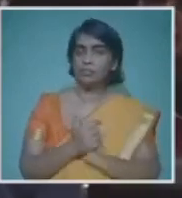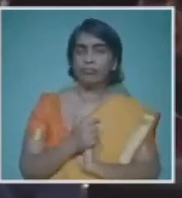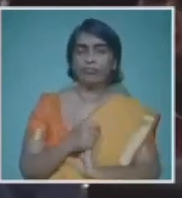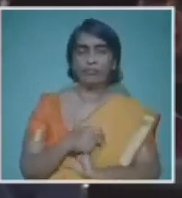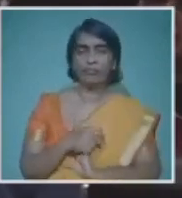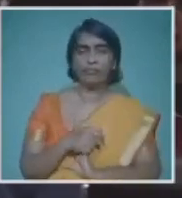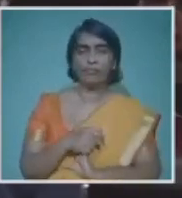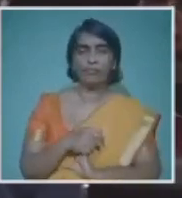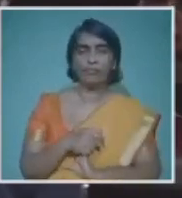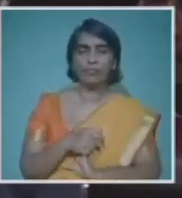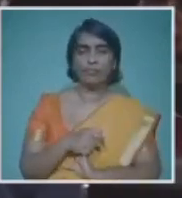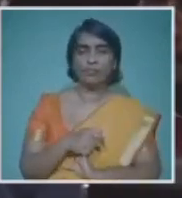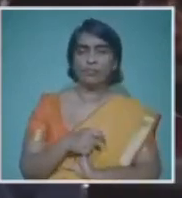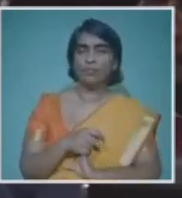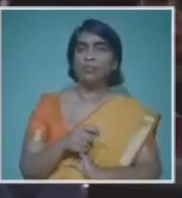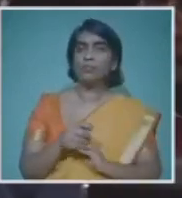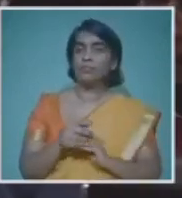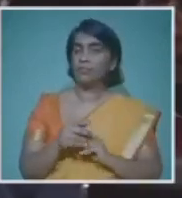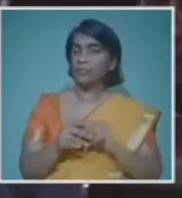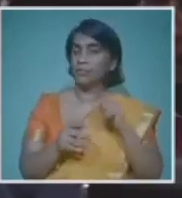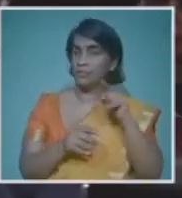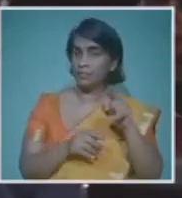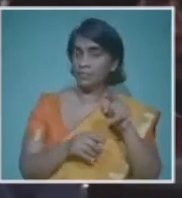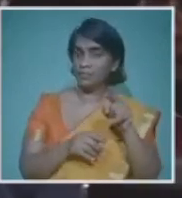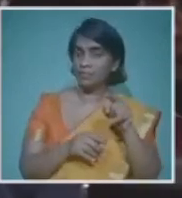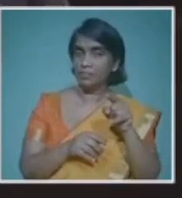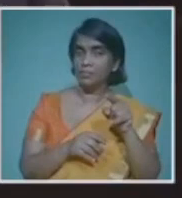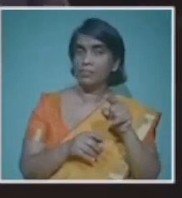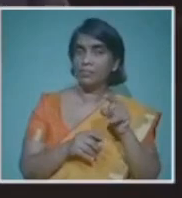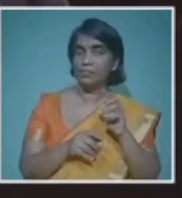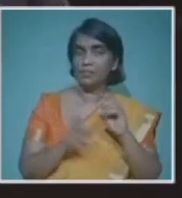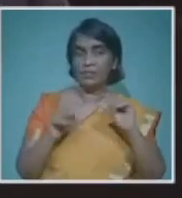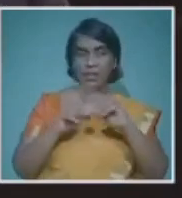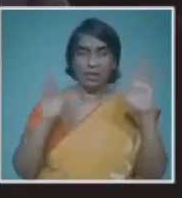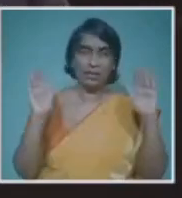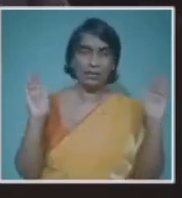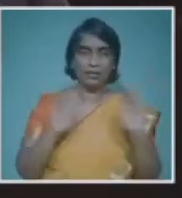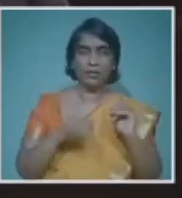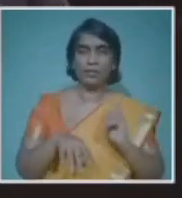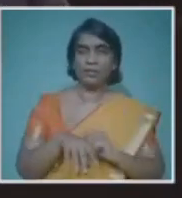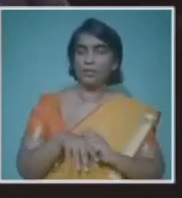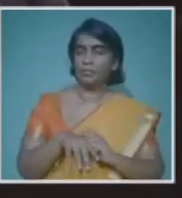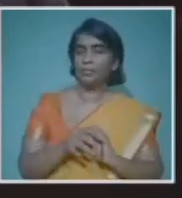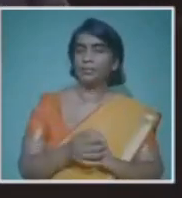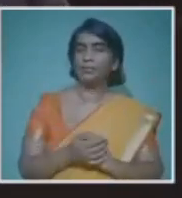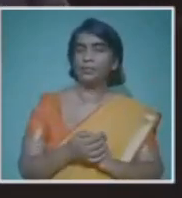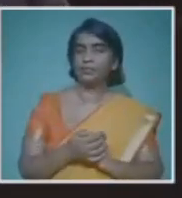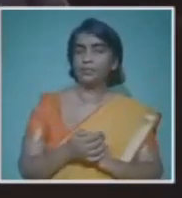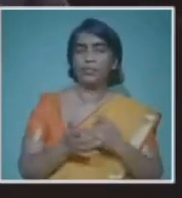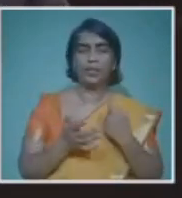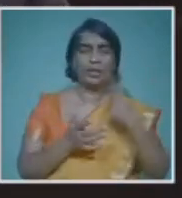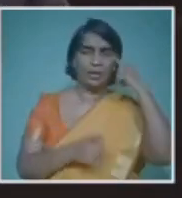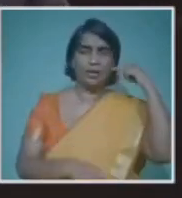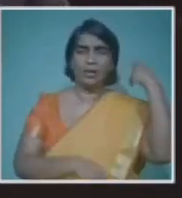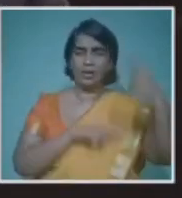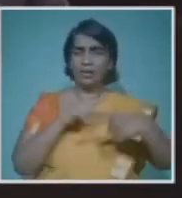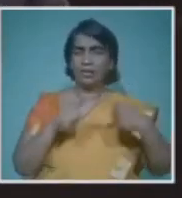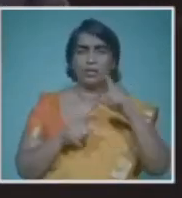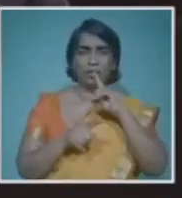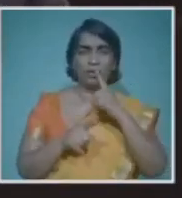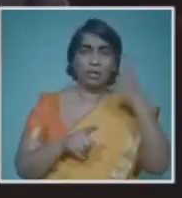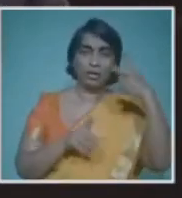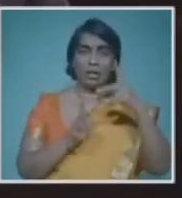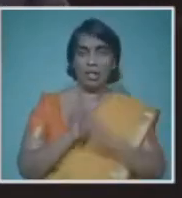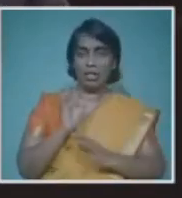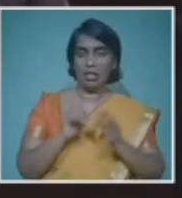මහතුමා ඔබට අවසරය ඇතුව මොකද ඔබතුමා අර කෙටියෙන් කියන ගරු මහතුමන් කාලය රිජිඩ් ආය සමාගම ගැන කිව්වා මොකද මම නියෝජ්‍ය